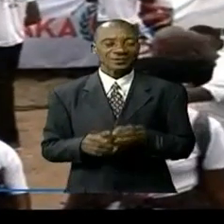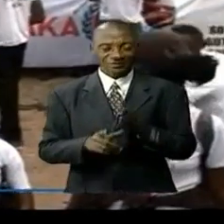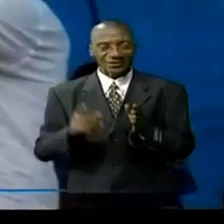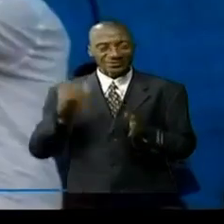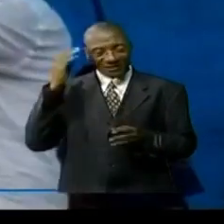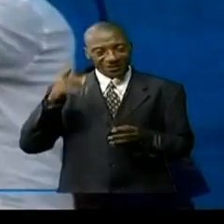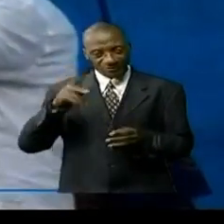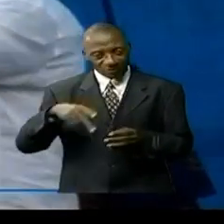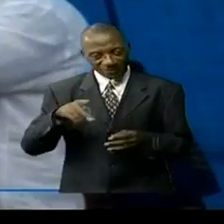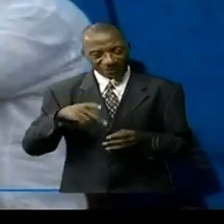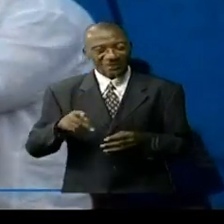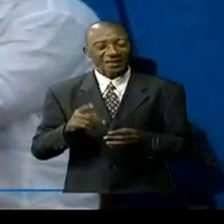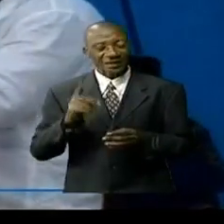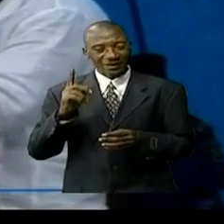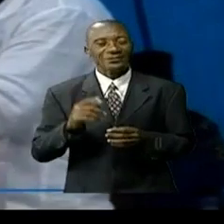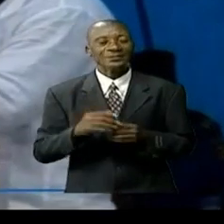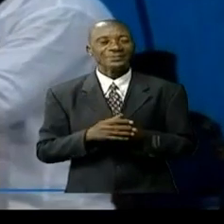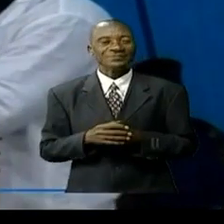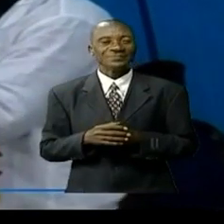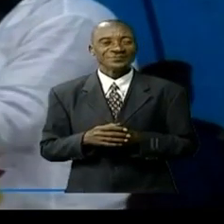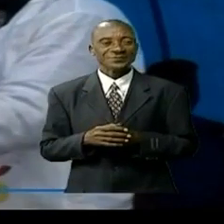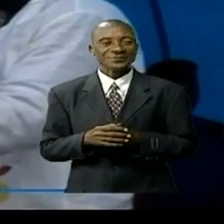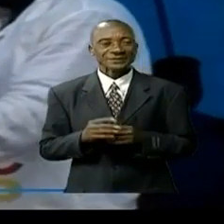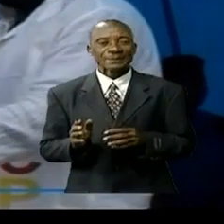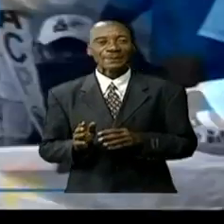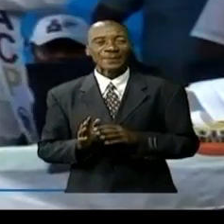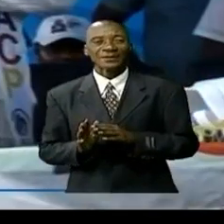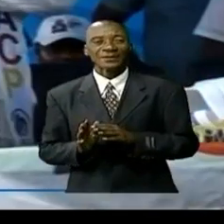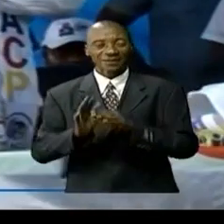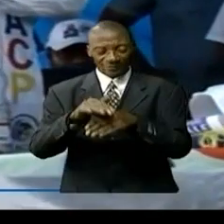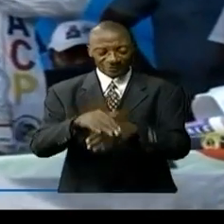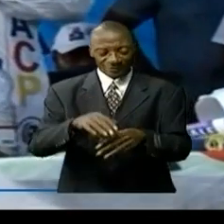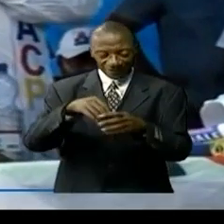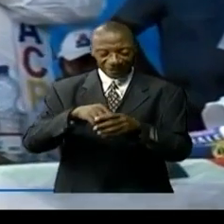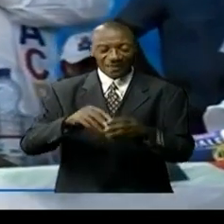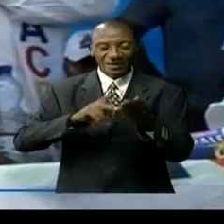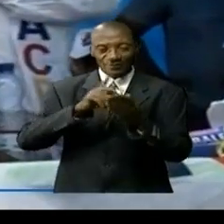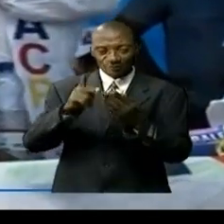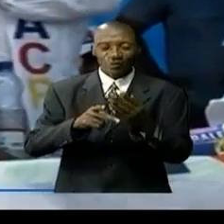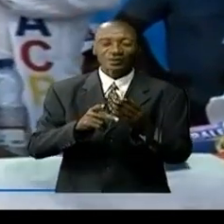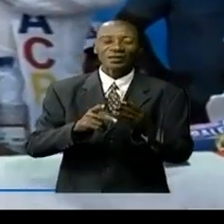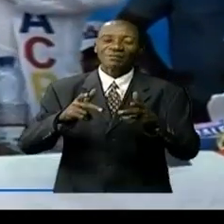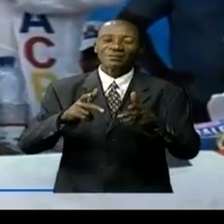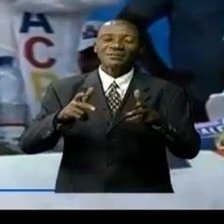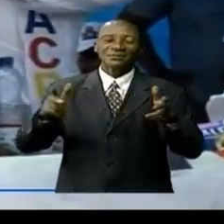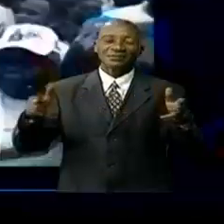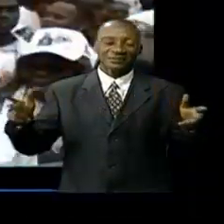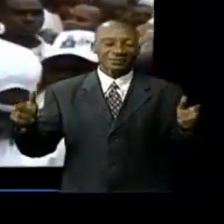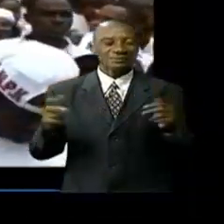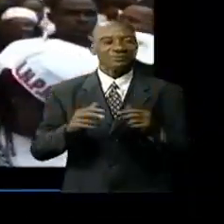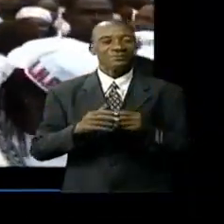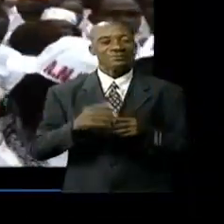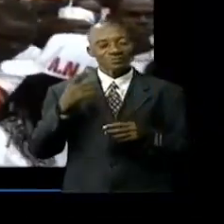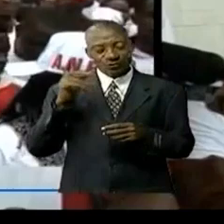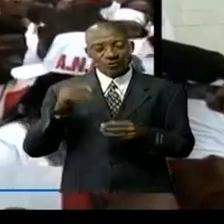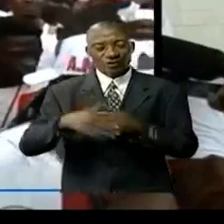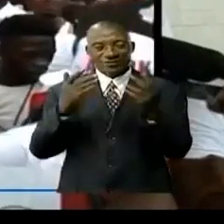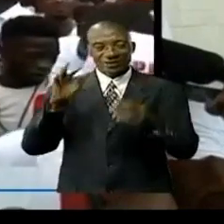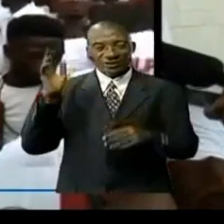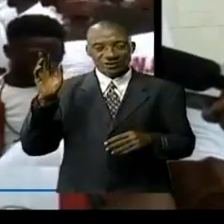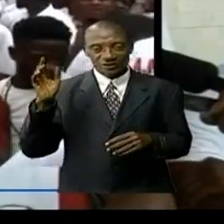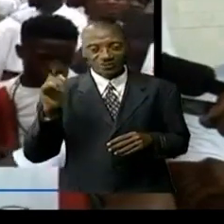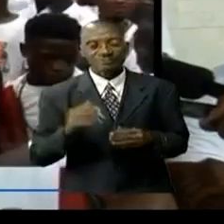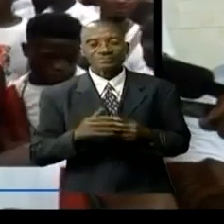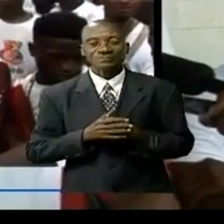Mamboulou, a marqué son adhésion à ces vastes programmes dont la vocation est d'assainir la ville de Kinshasa. Il y a un